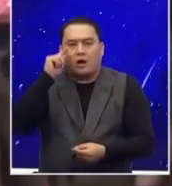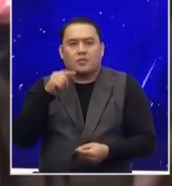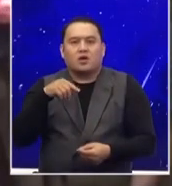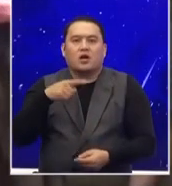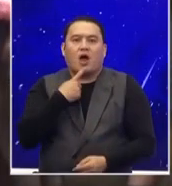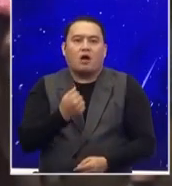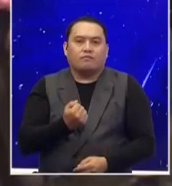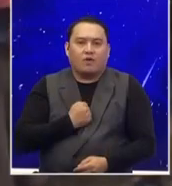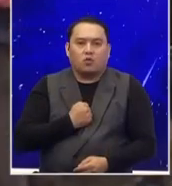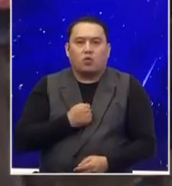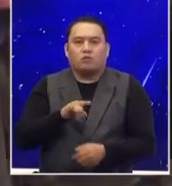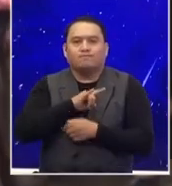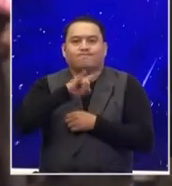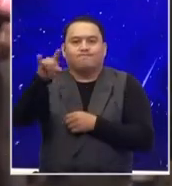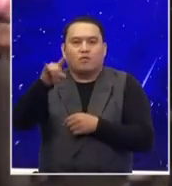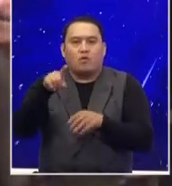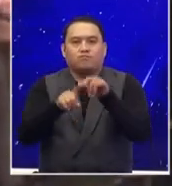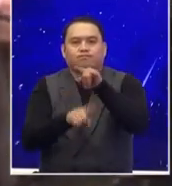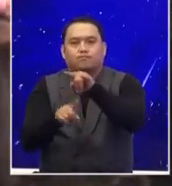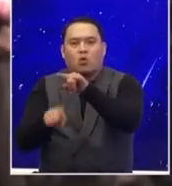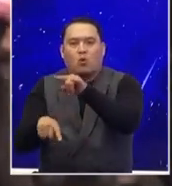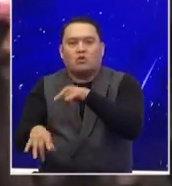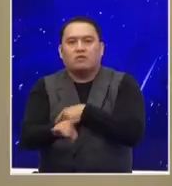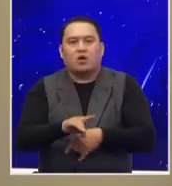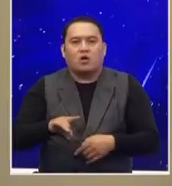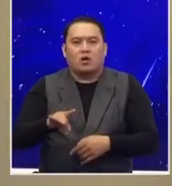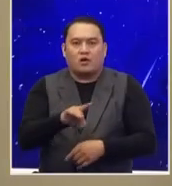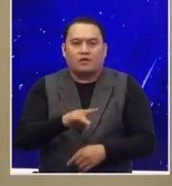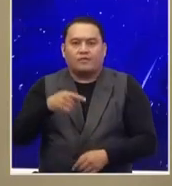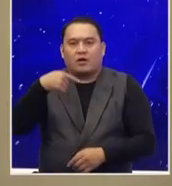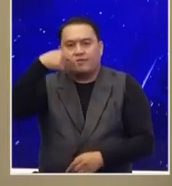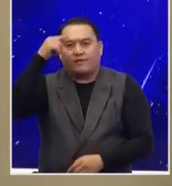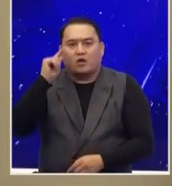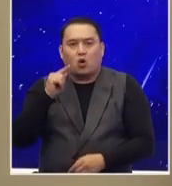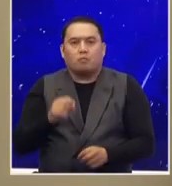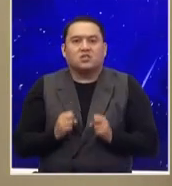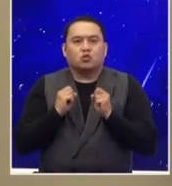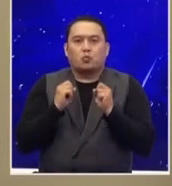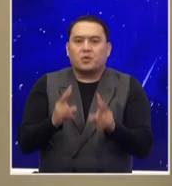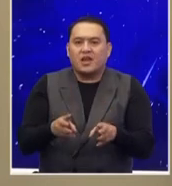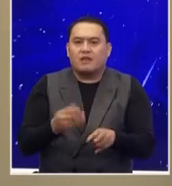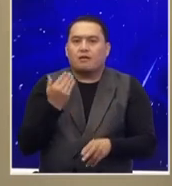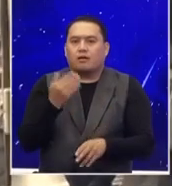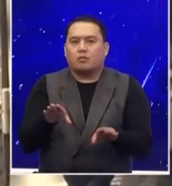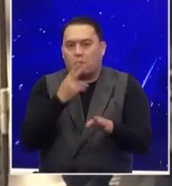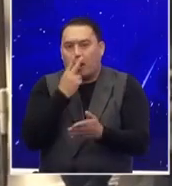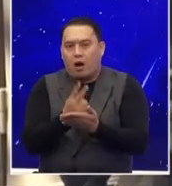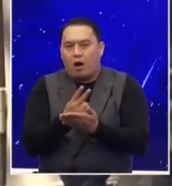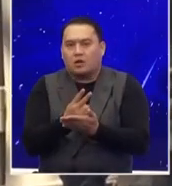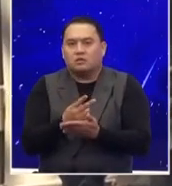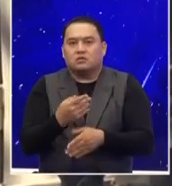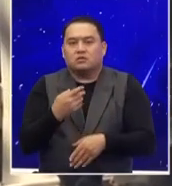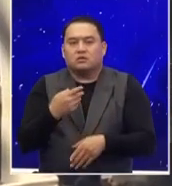силы совершают ракетную атаку в густонаселенном районе Гянджи. Это военное преступление, и это еще раз демонстрирует